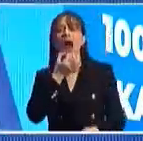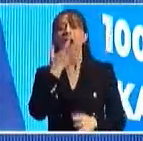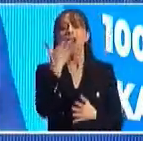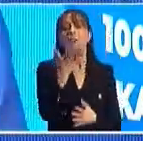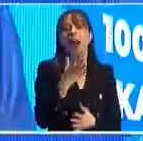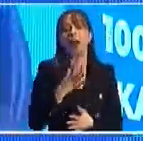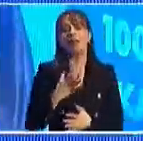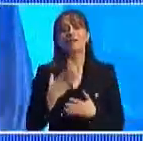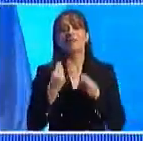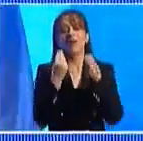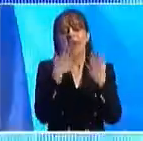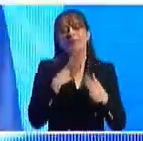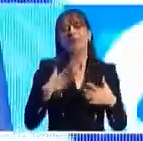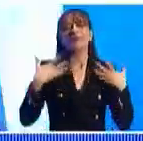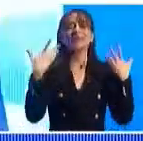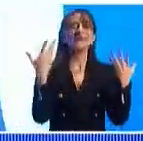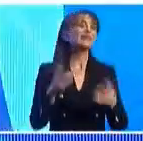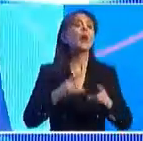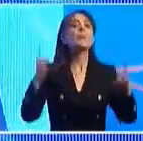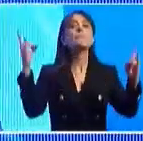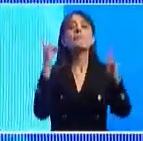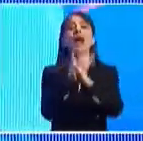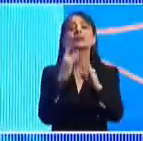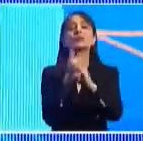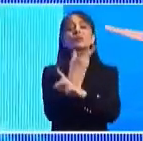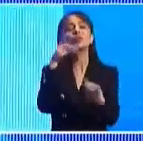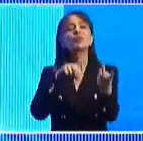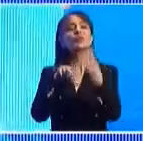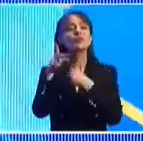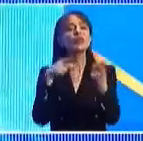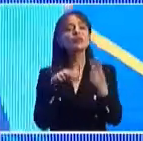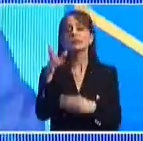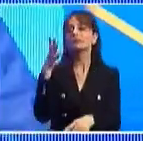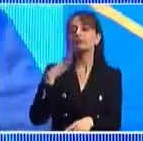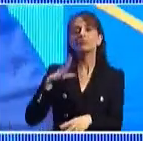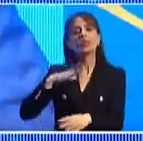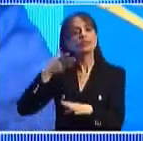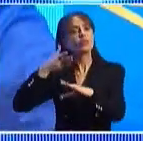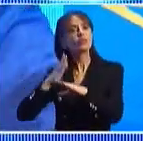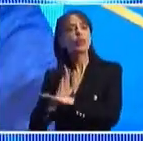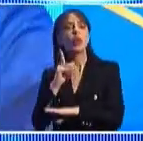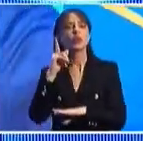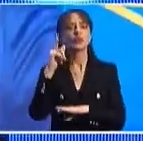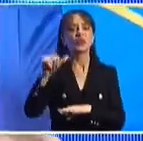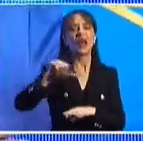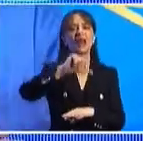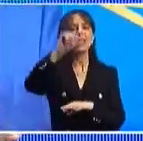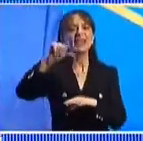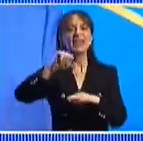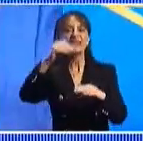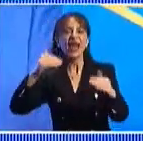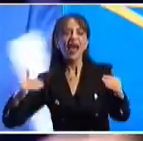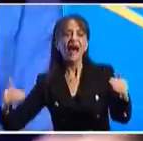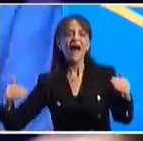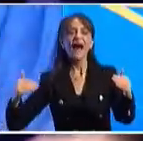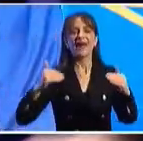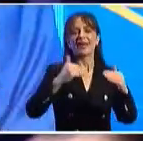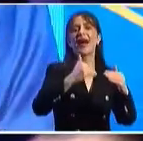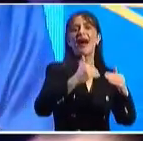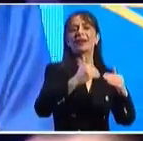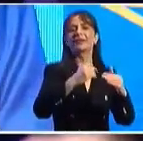istiyorum. Metrobüs hattımızı ulaşım talepleri doğrultusunda Silivri'ye kadar uzatıyoruz.